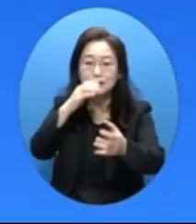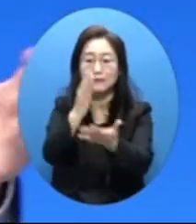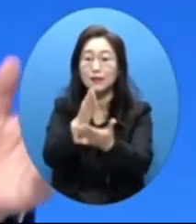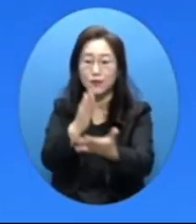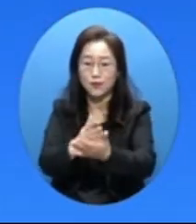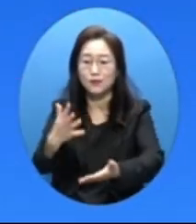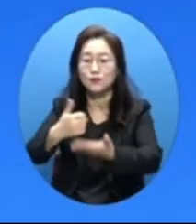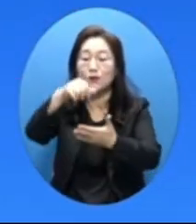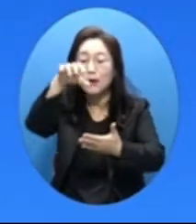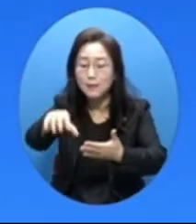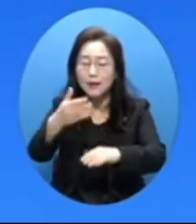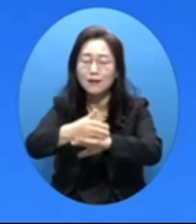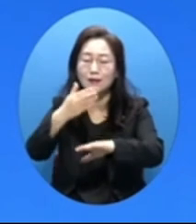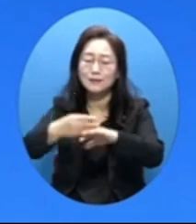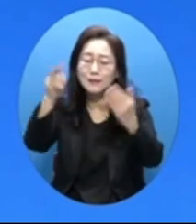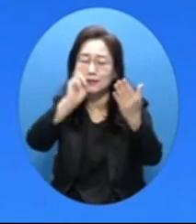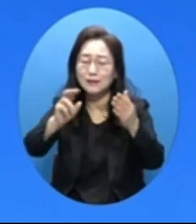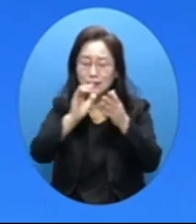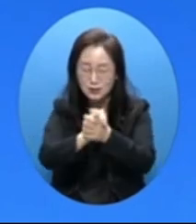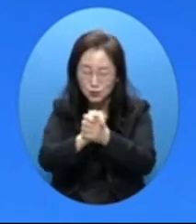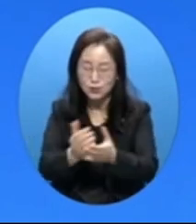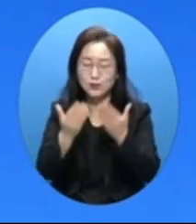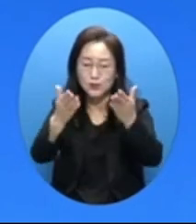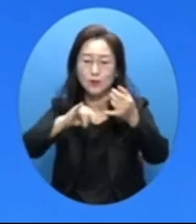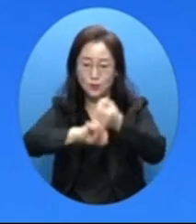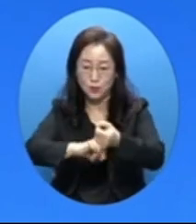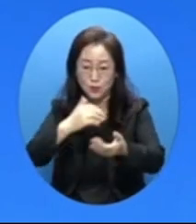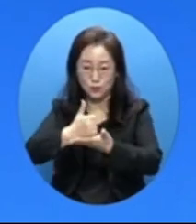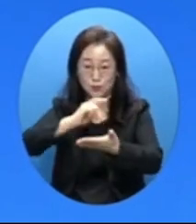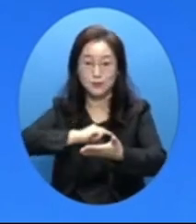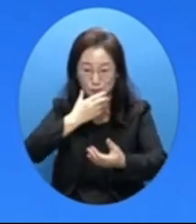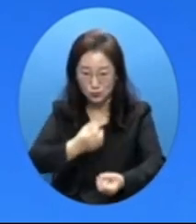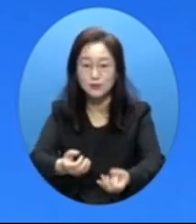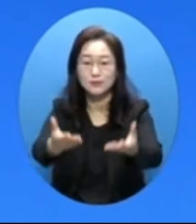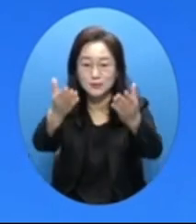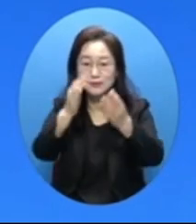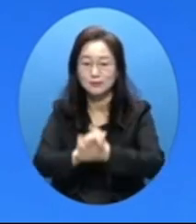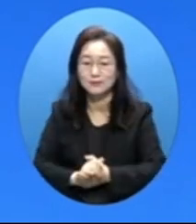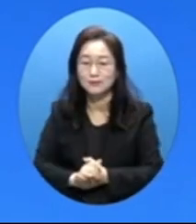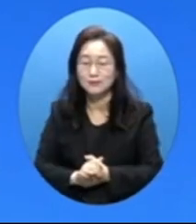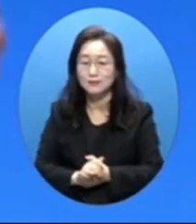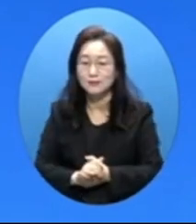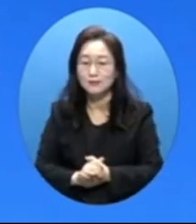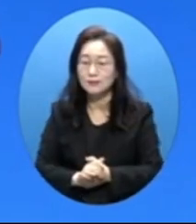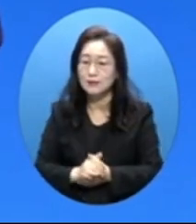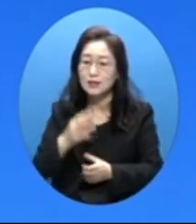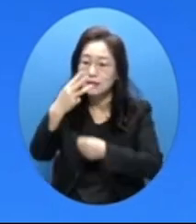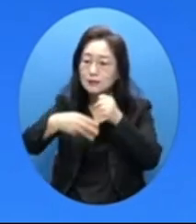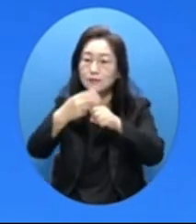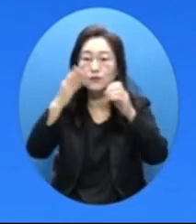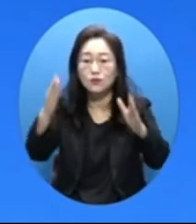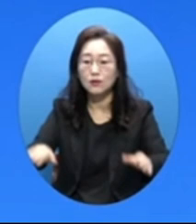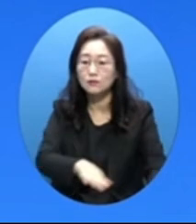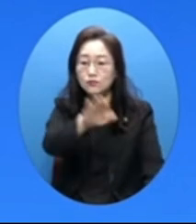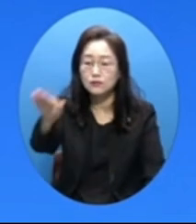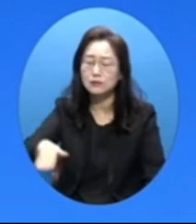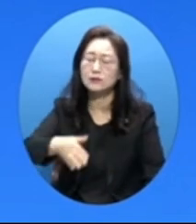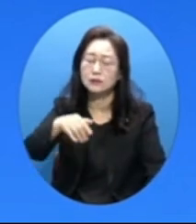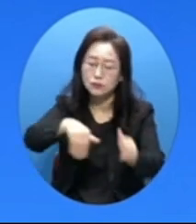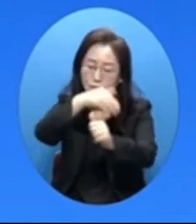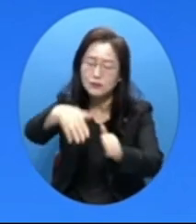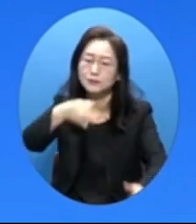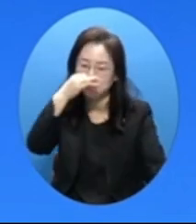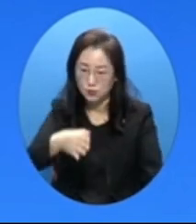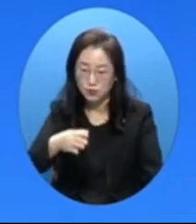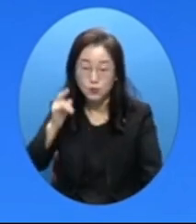주 앞에 감사와 찬양과 기도를 드린 여러분 되기를 주님으로 축원합니다 지난 3년 동안 우리가 너무나 힘들었습니다